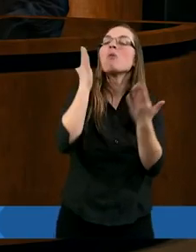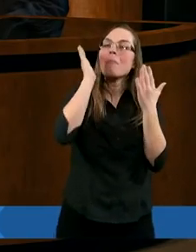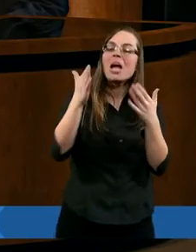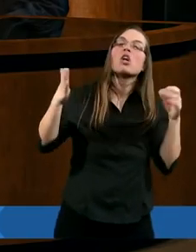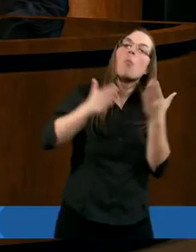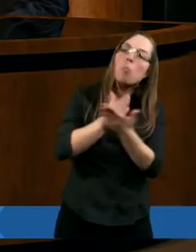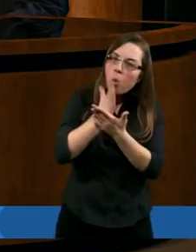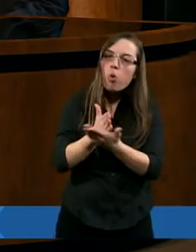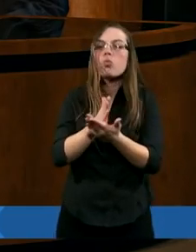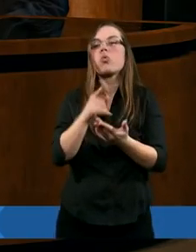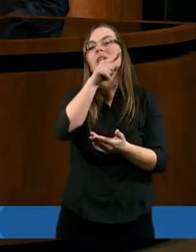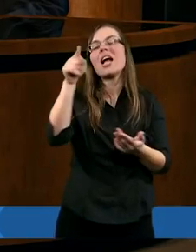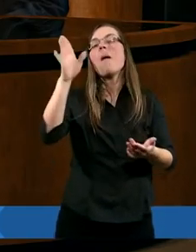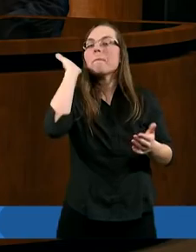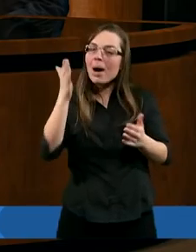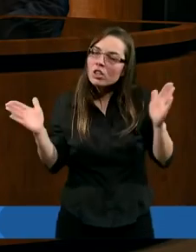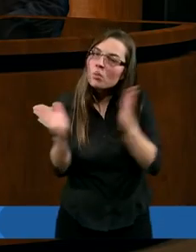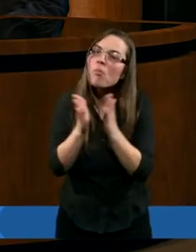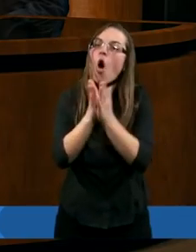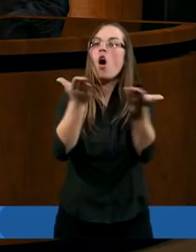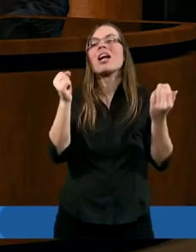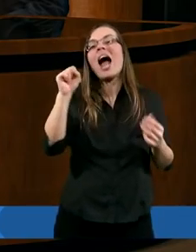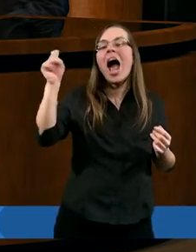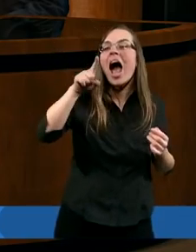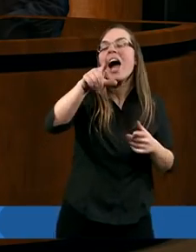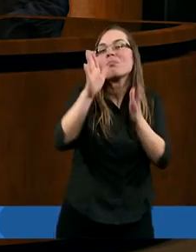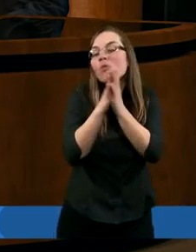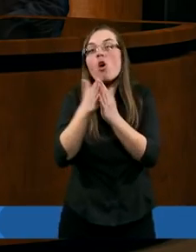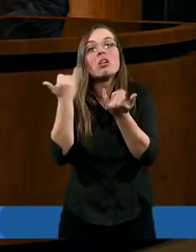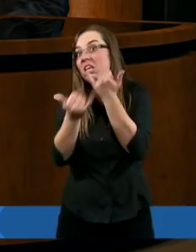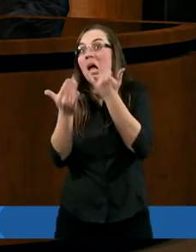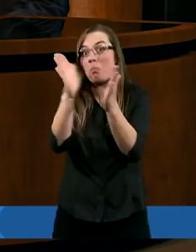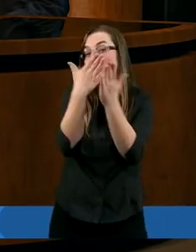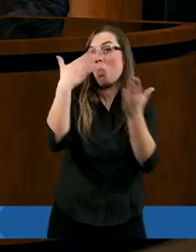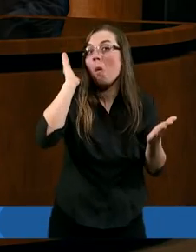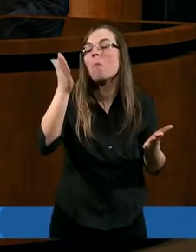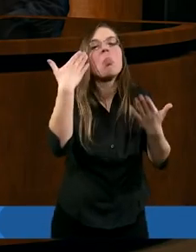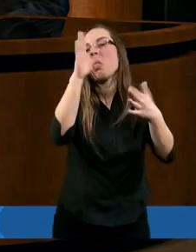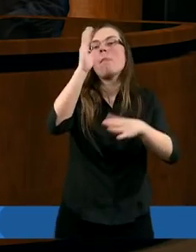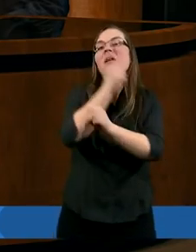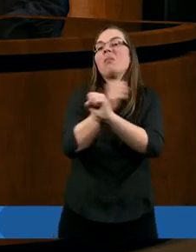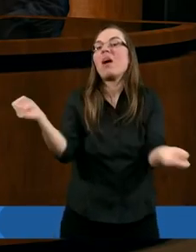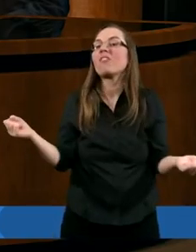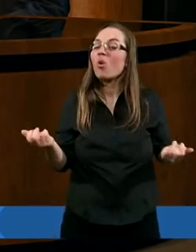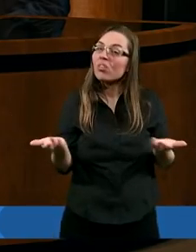posłuszny Jemu, będziesz się modlił, a jak się nie modlisz, to nie będziesz zbawiony.